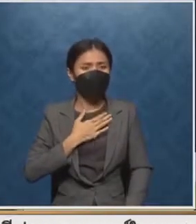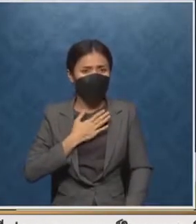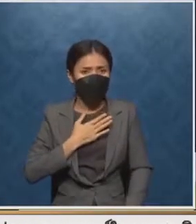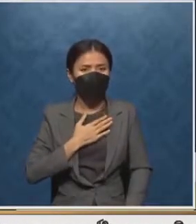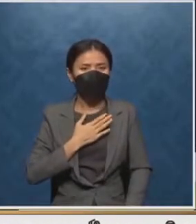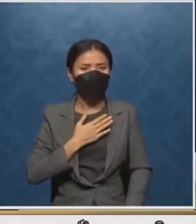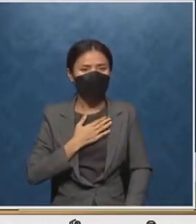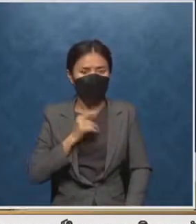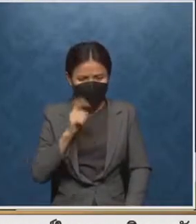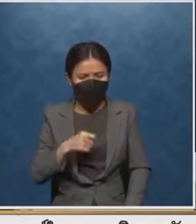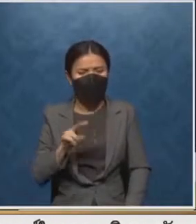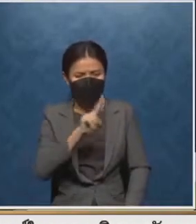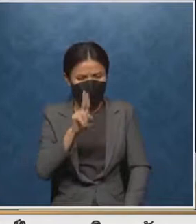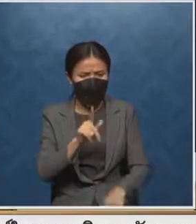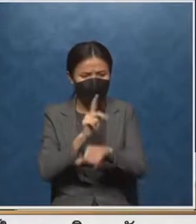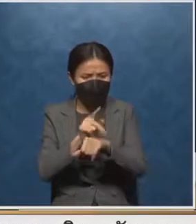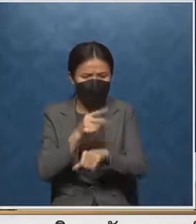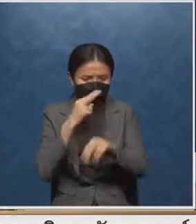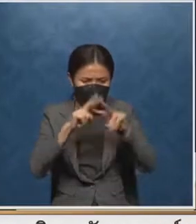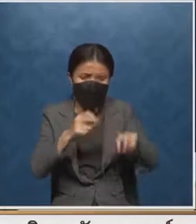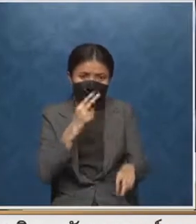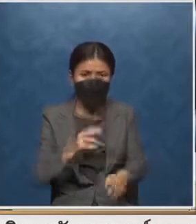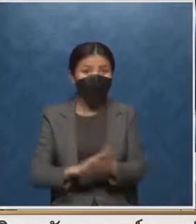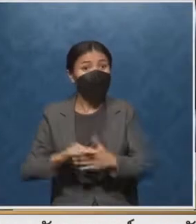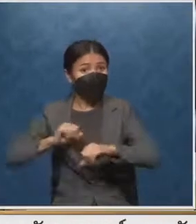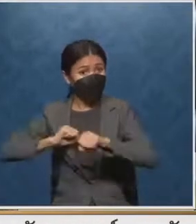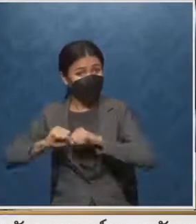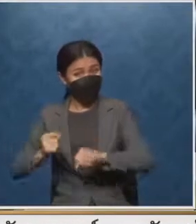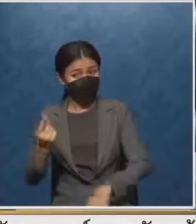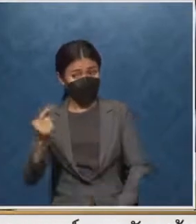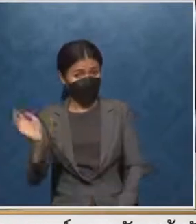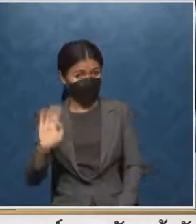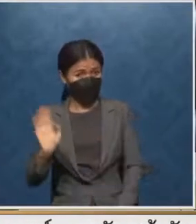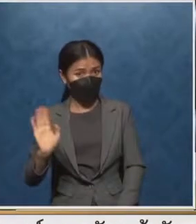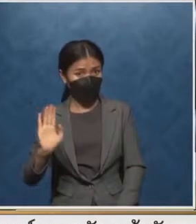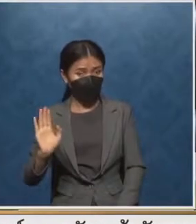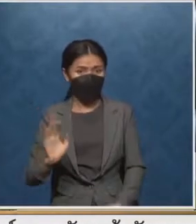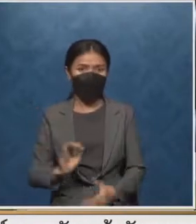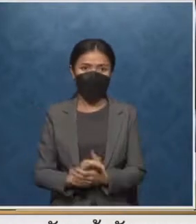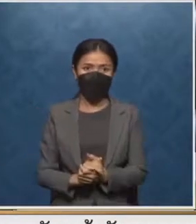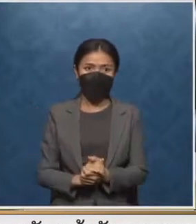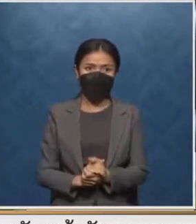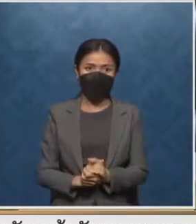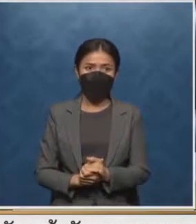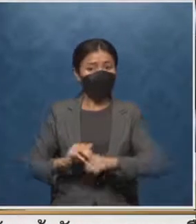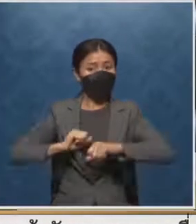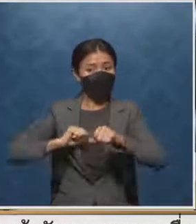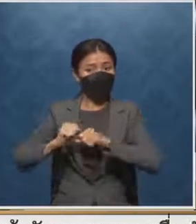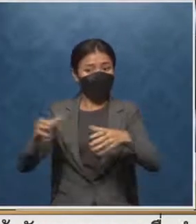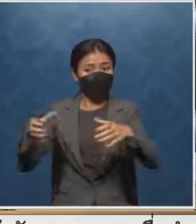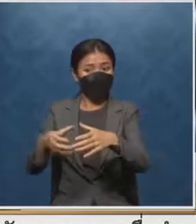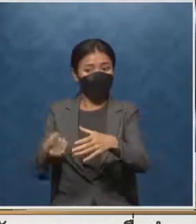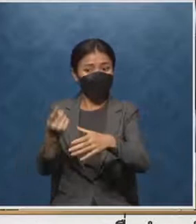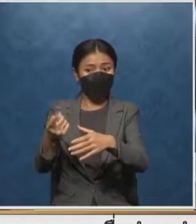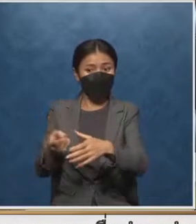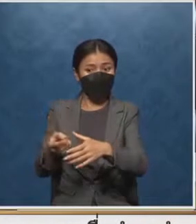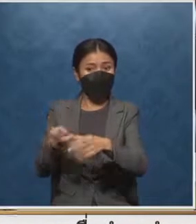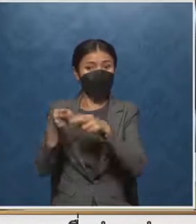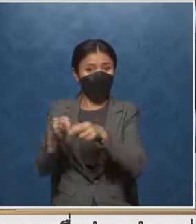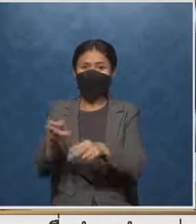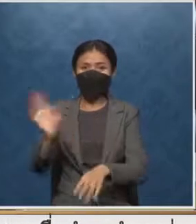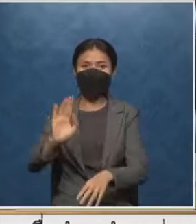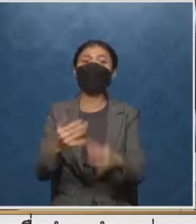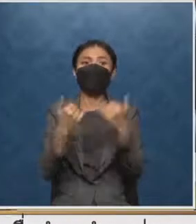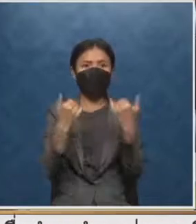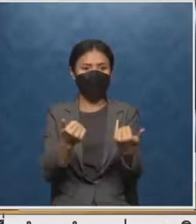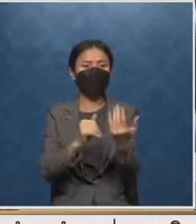ครับแล้วก็ไม่ใช่เฉพาะเยาวชนนะครับท่านได้เน้นเฉพาะเยาวชนนี้ไม่ใช่นะครับวันนี้สังคมไท